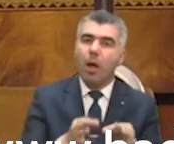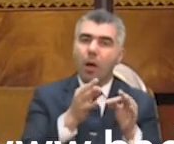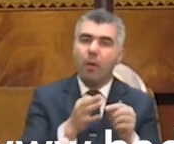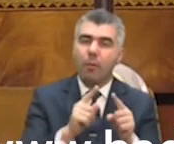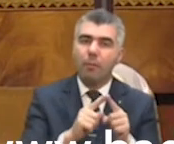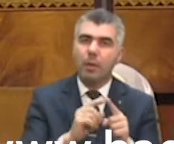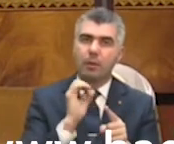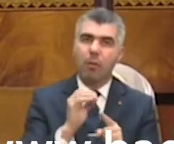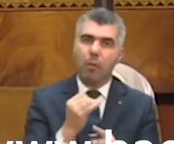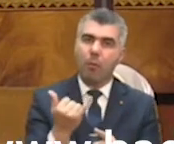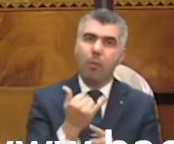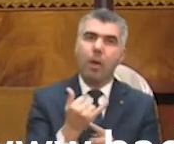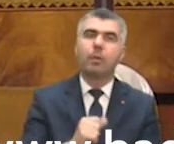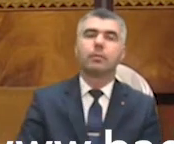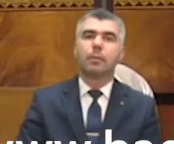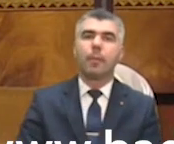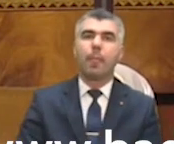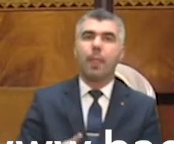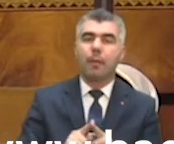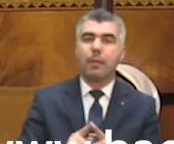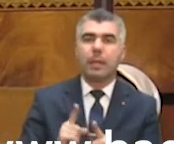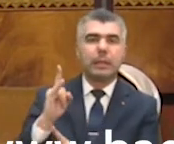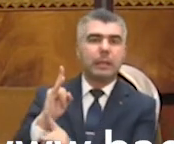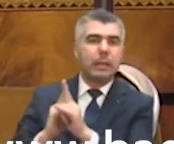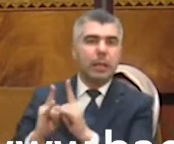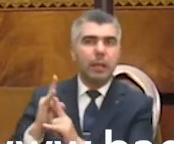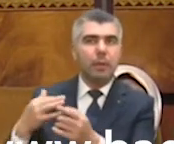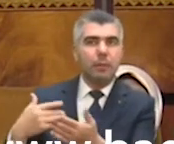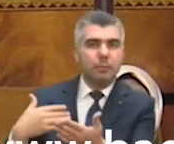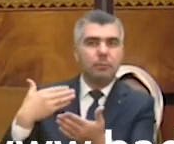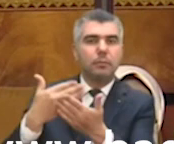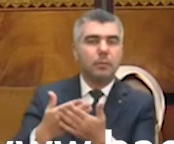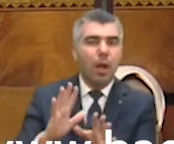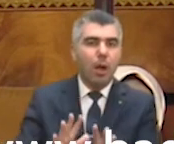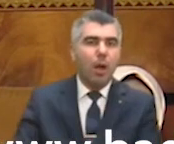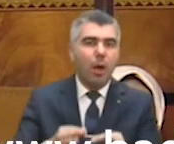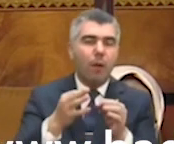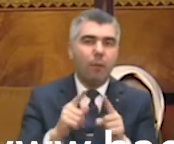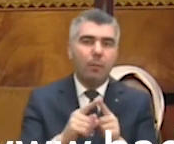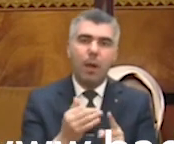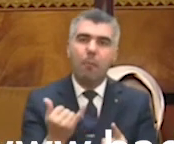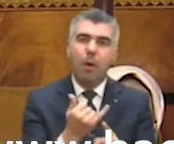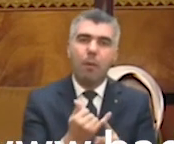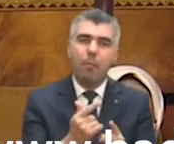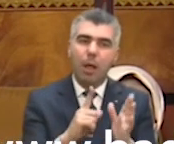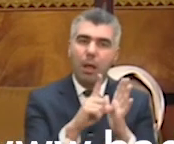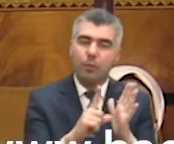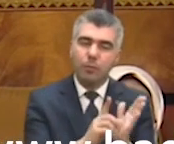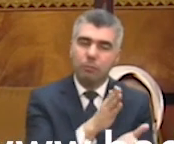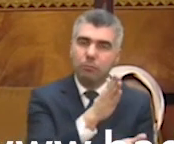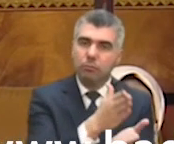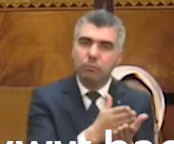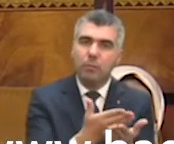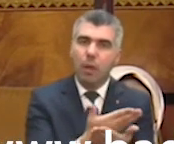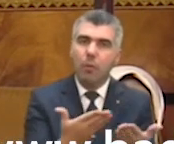وسموها فضلا على العراقة ورسوخ أعرافها وتقاليدها، الأمر الذي جعل منها رافعة من رافعة دولة الحق والقانون